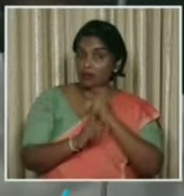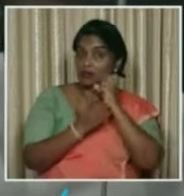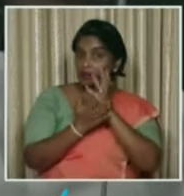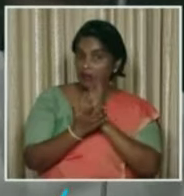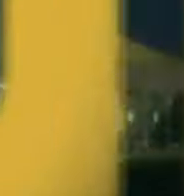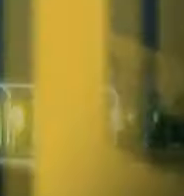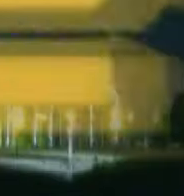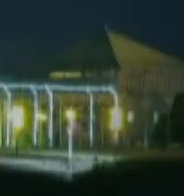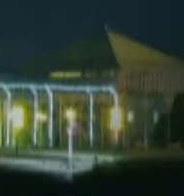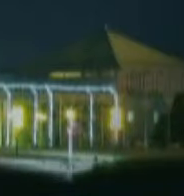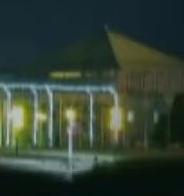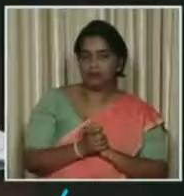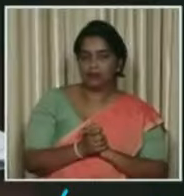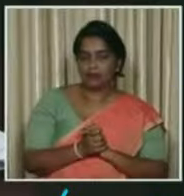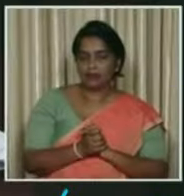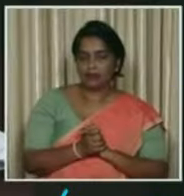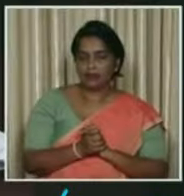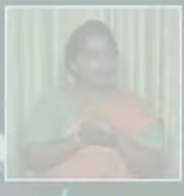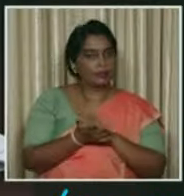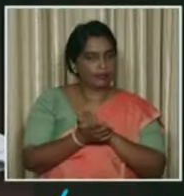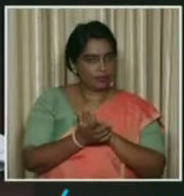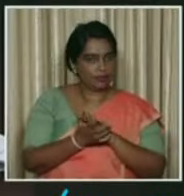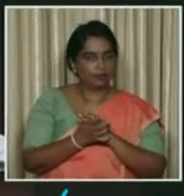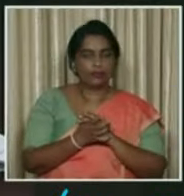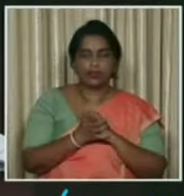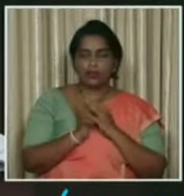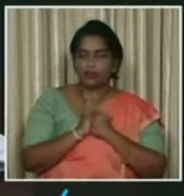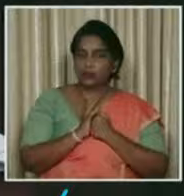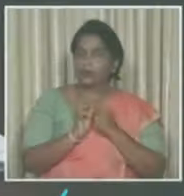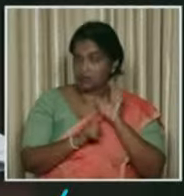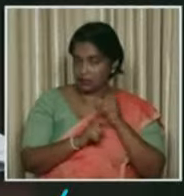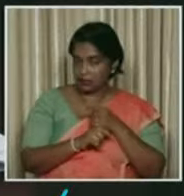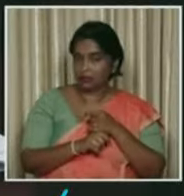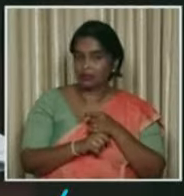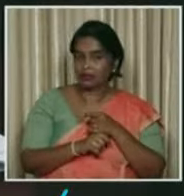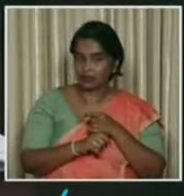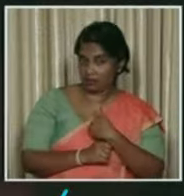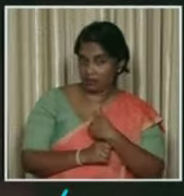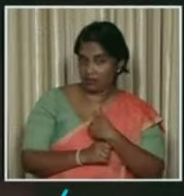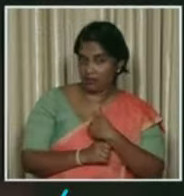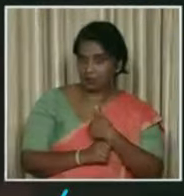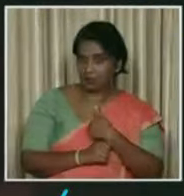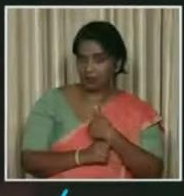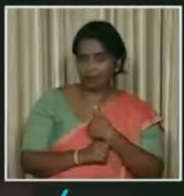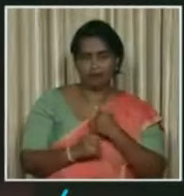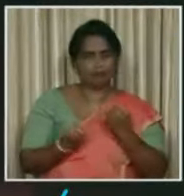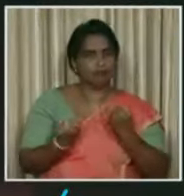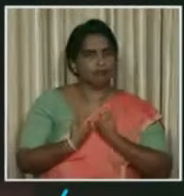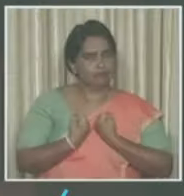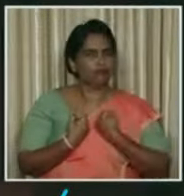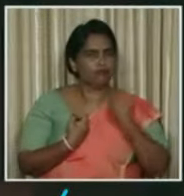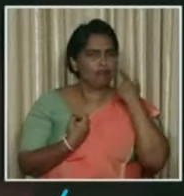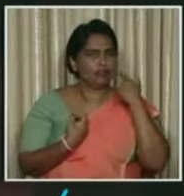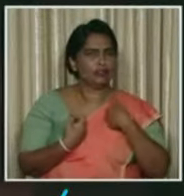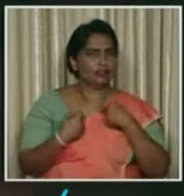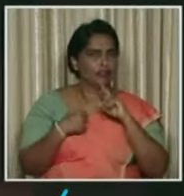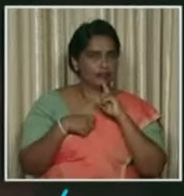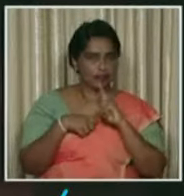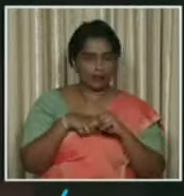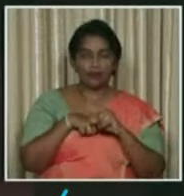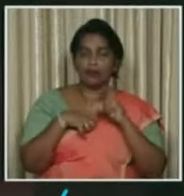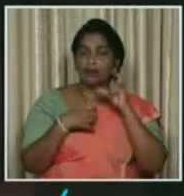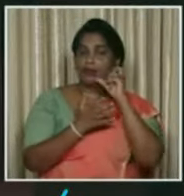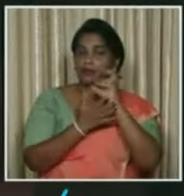මට වෙනස් කරන්න බෑ. ඊයේ දිනේ ගරු ජනාධිපතිවරයා මේ සභාවට ඇවිල්ලා චෝදනා මුඛයෙන් කතා කරා අර